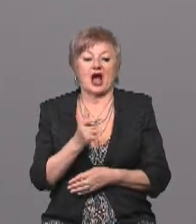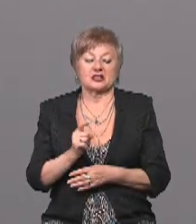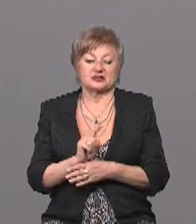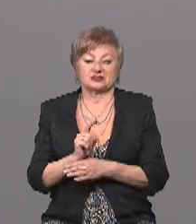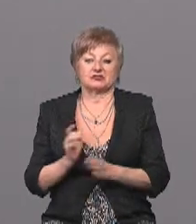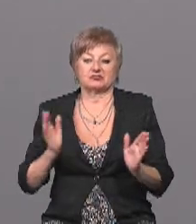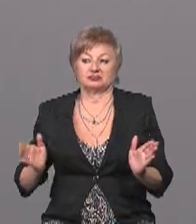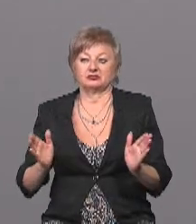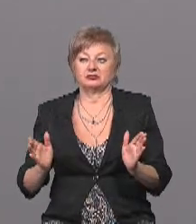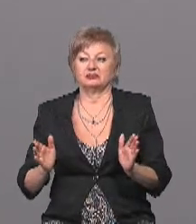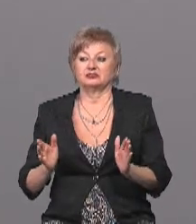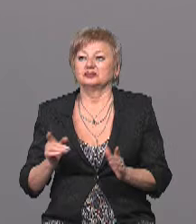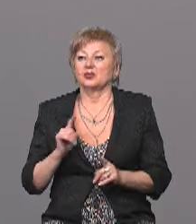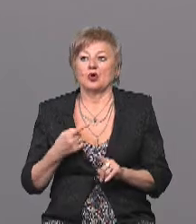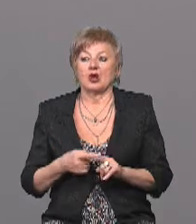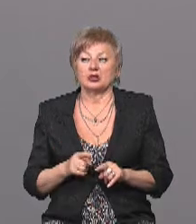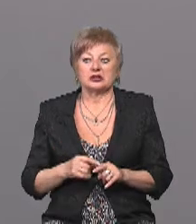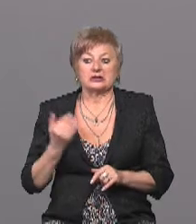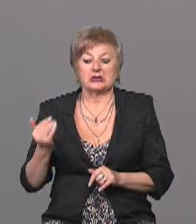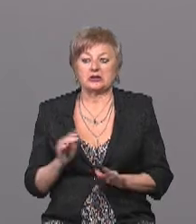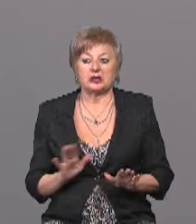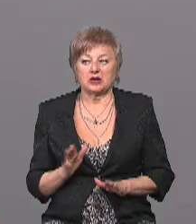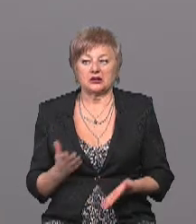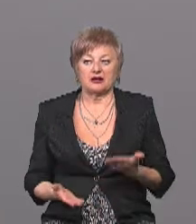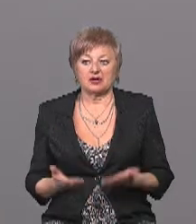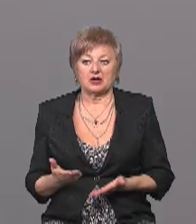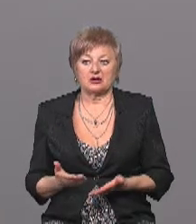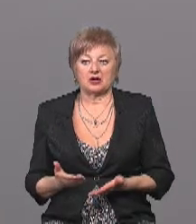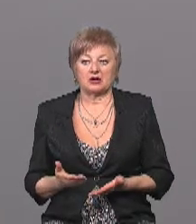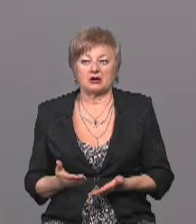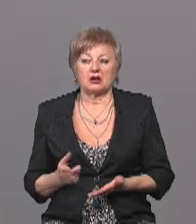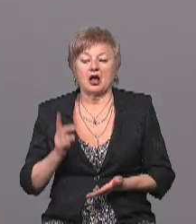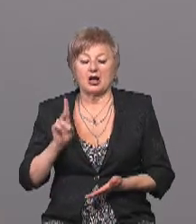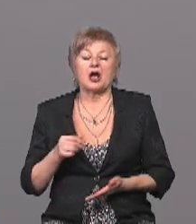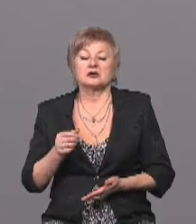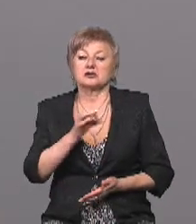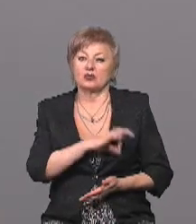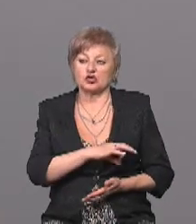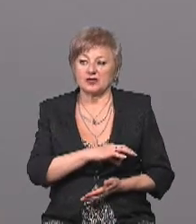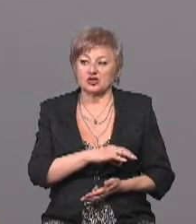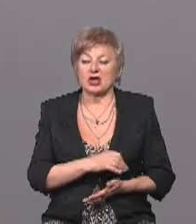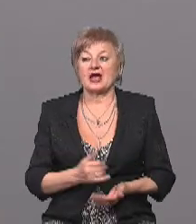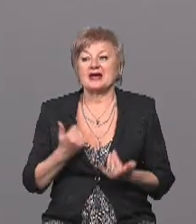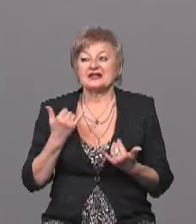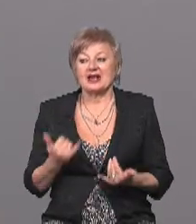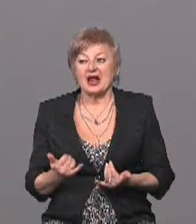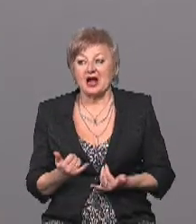розумію, ця акція на них не поширюється, як на споживачів. Для